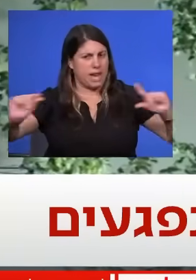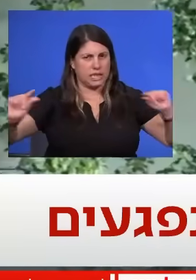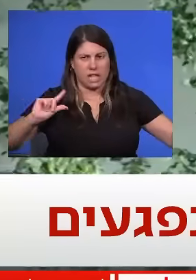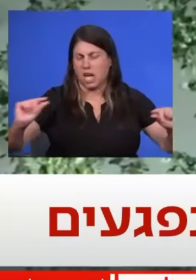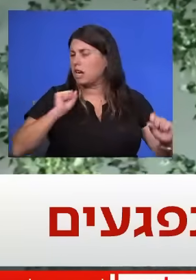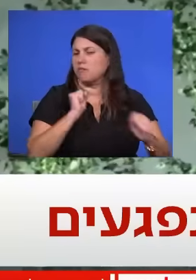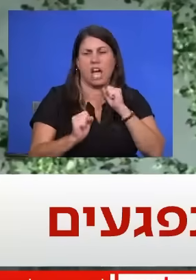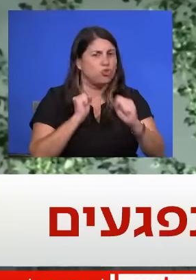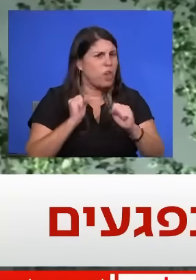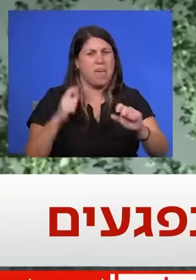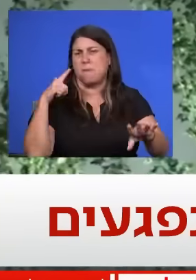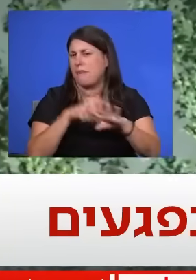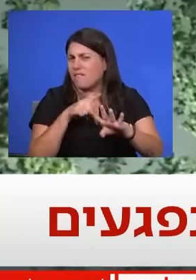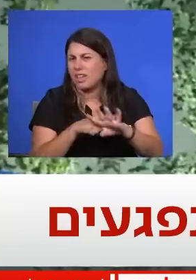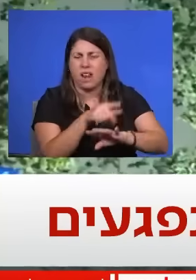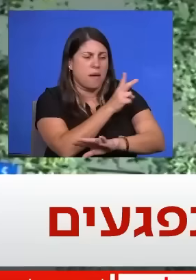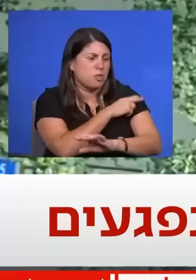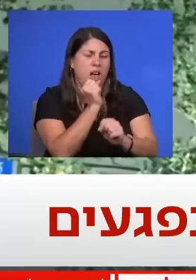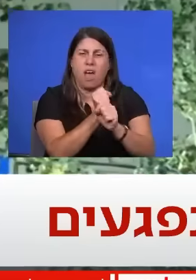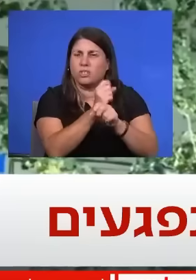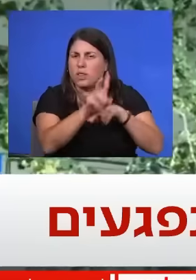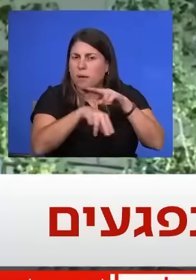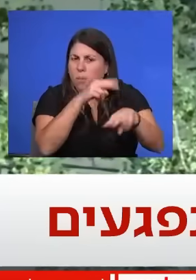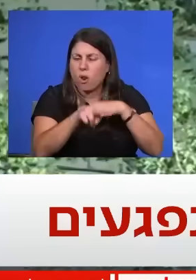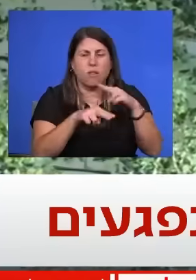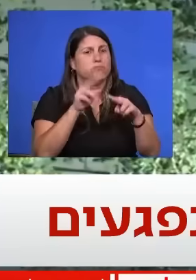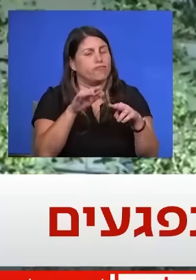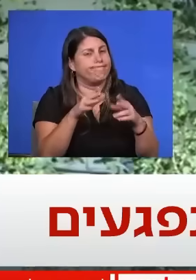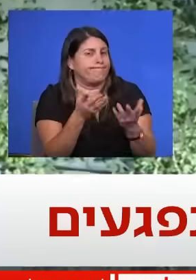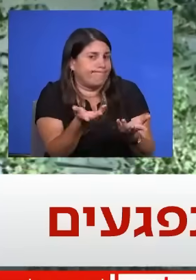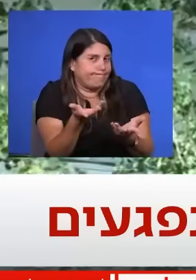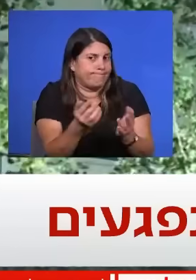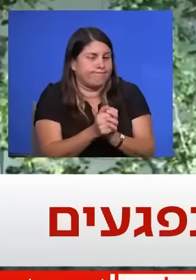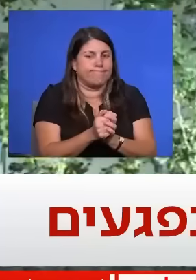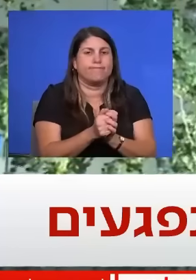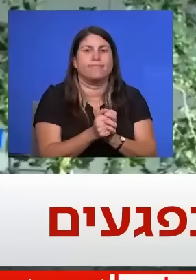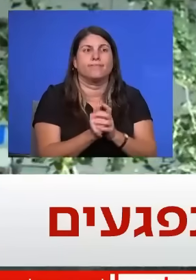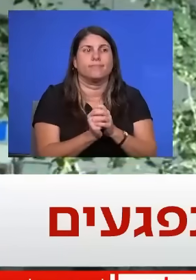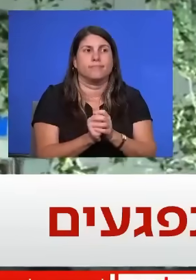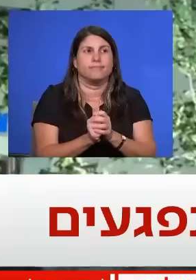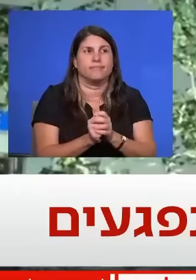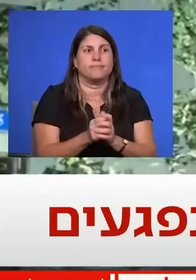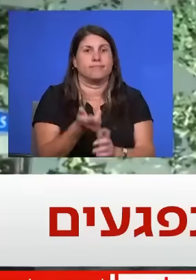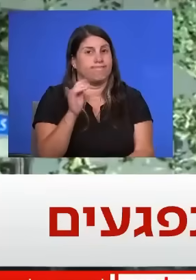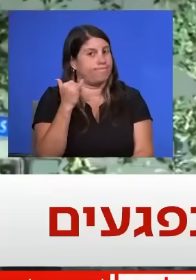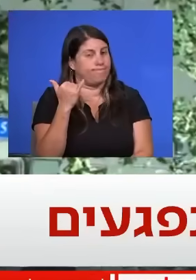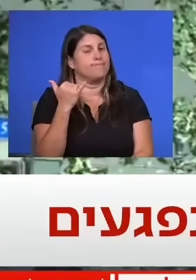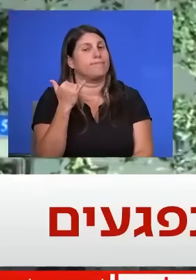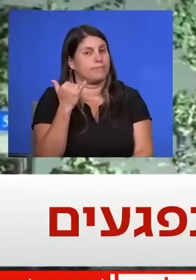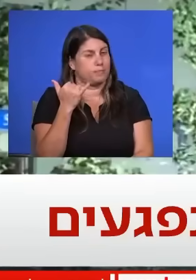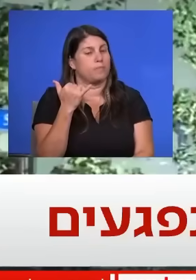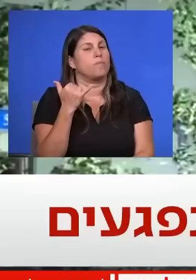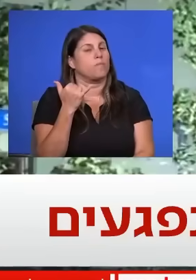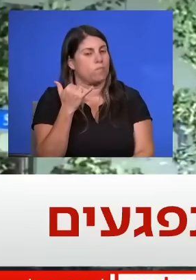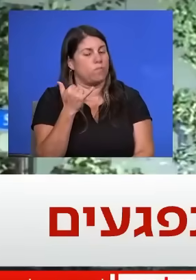מאוד למשטרה בטיפול ובניהול האירוע הזה. אין ספק, וגם הם מתקשים